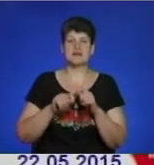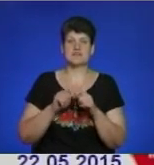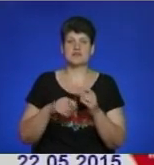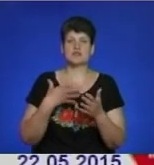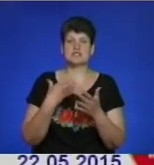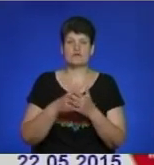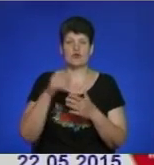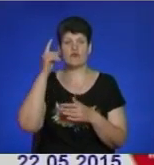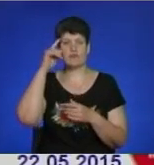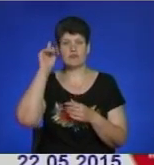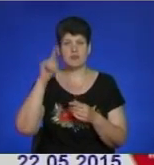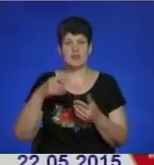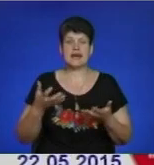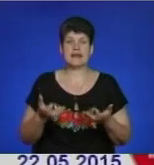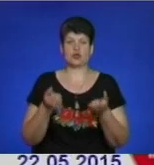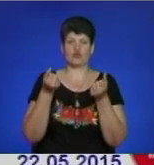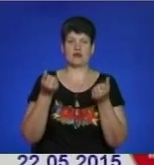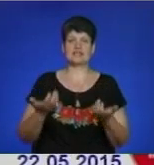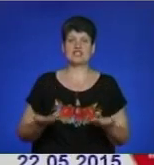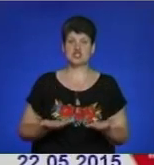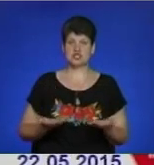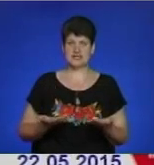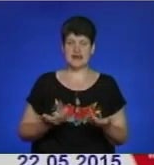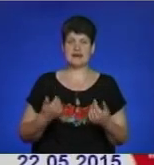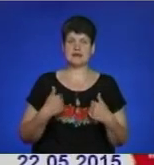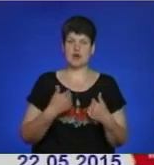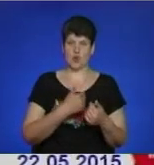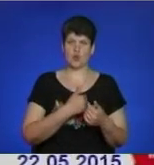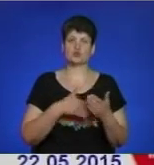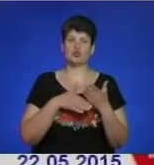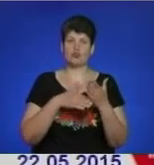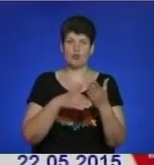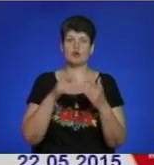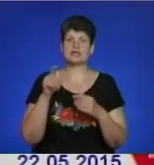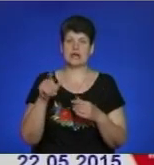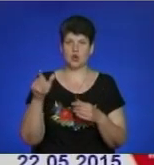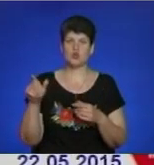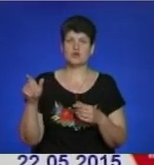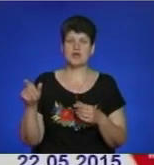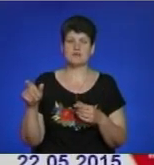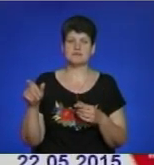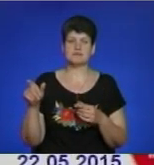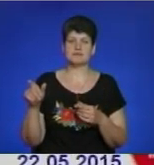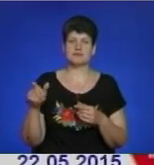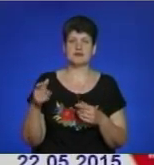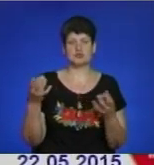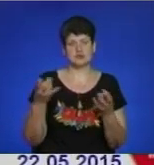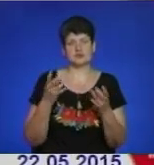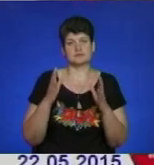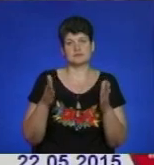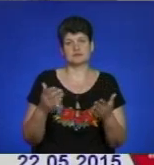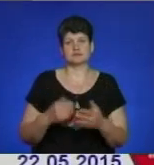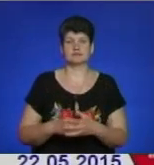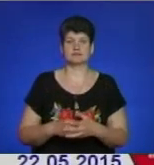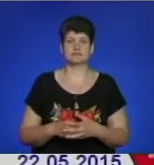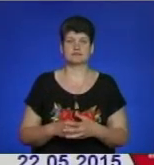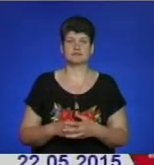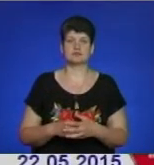кожному по 8 команд. Зазвичай діти не підготовлені, на жаль, вони вчаться по старим підручникам, які просто передруковуються